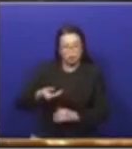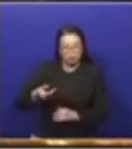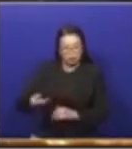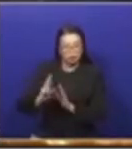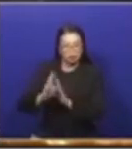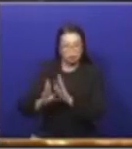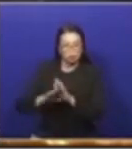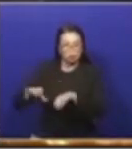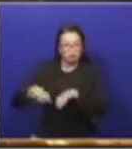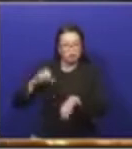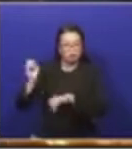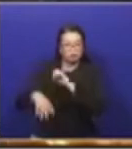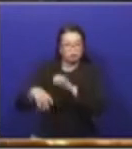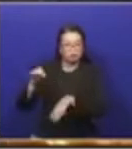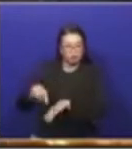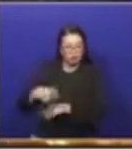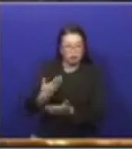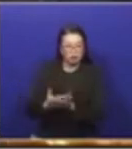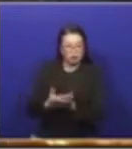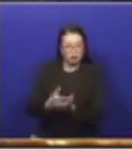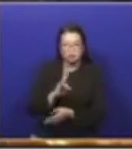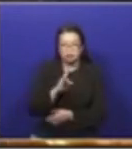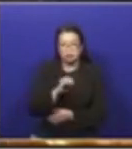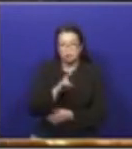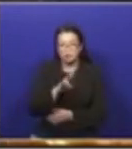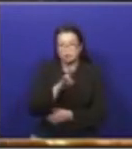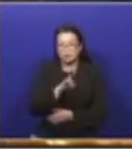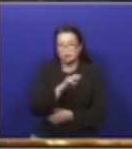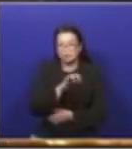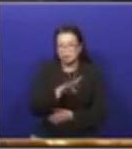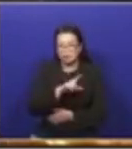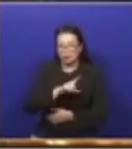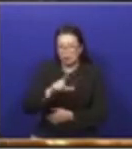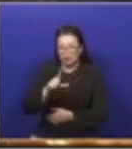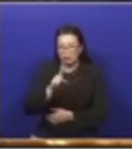ที่ถูกต้องนะครับแต่ควรคืนงบก่อสร้างระบบจัดการขยะr d sจำนวน 74ล้านหนึ่งแสนสองหมื่นหกพันแปดร้อยบาทกลับไปยังหน่วยรับงบประมาณตามเดิมทั้งหมด